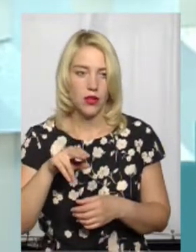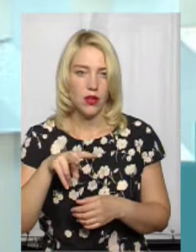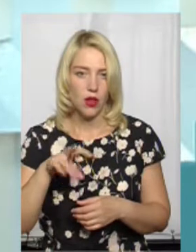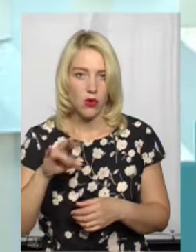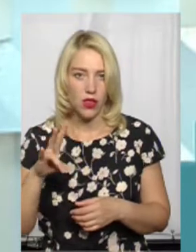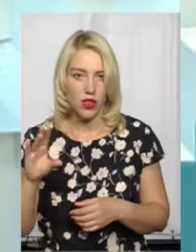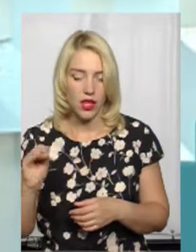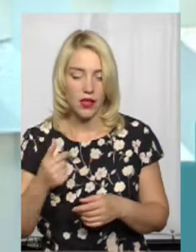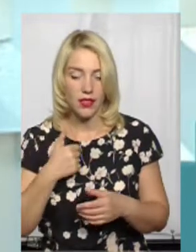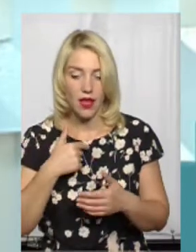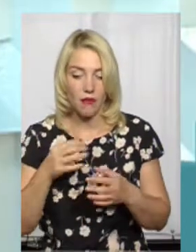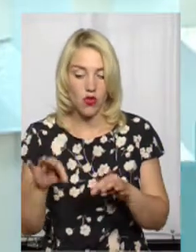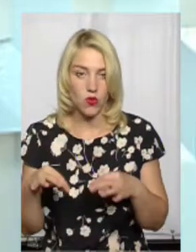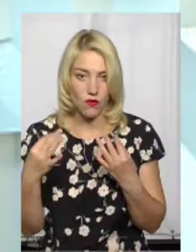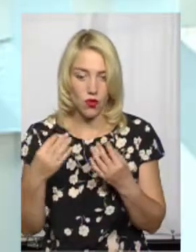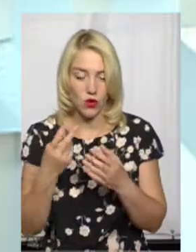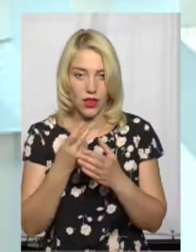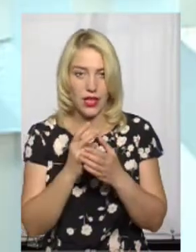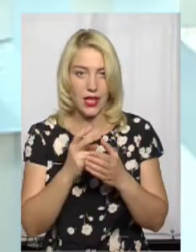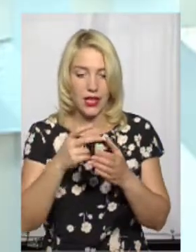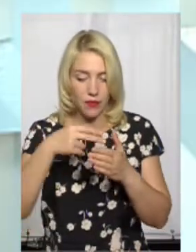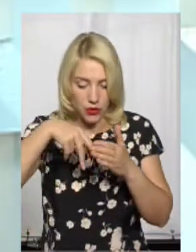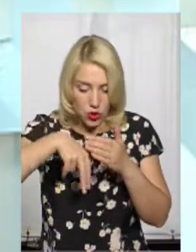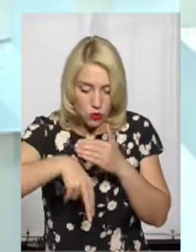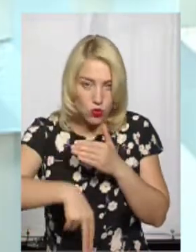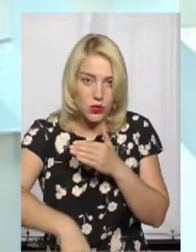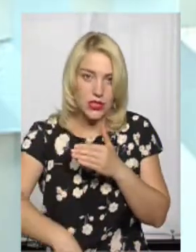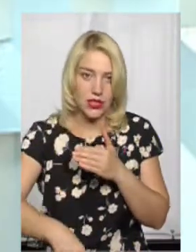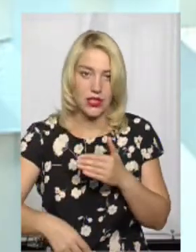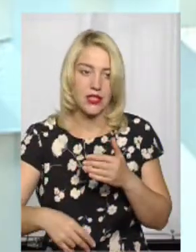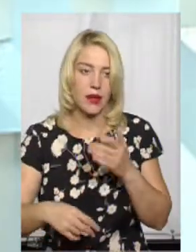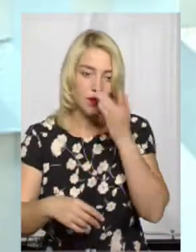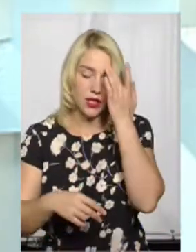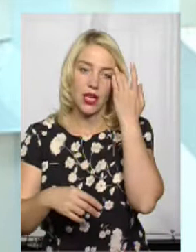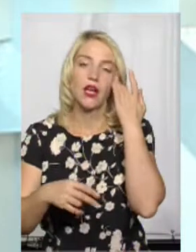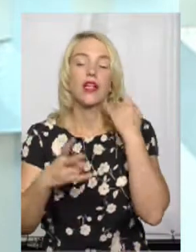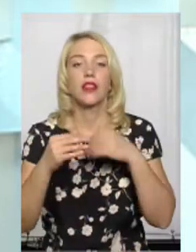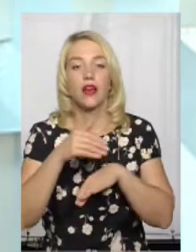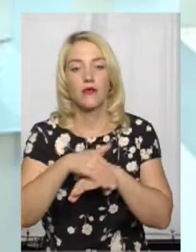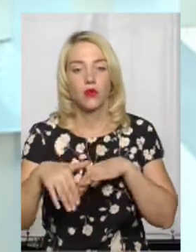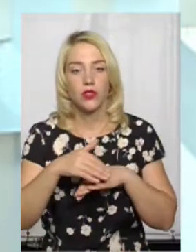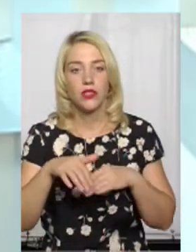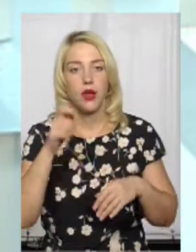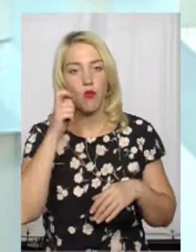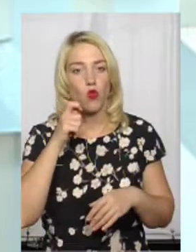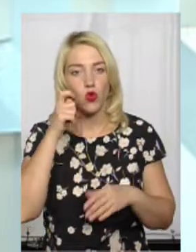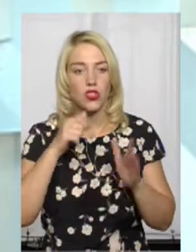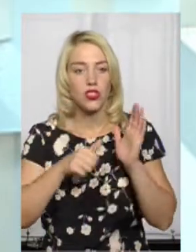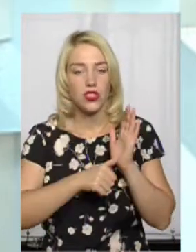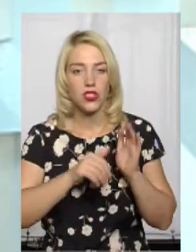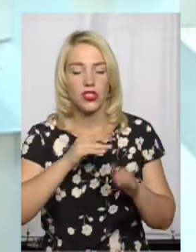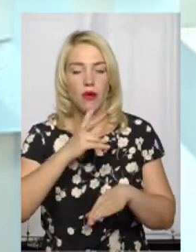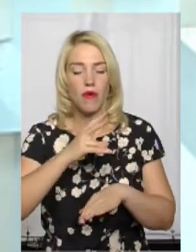Тобто на одному об'єкті ми були, це де приватна територія, Пушкіна 6 по вулиці в